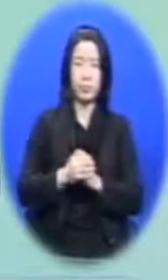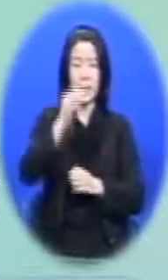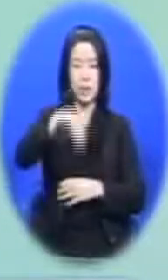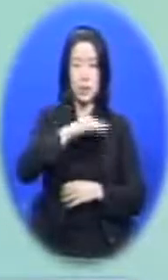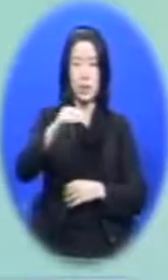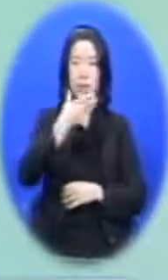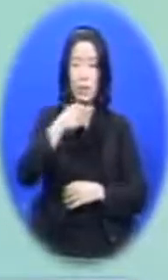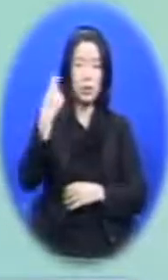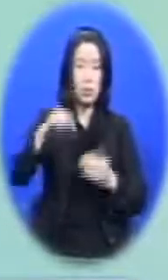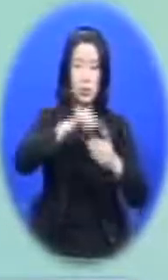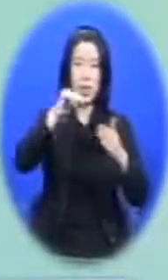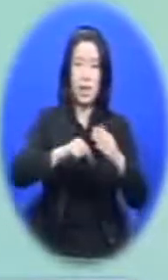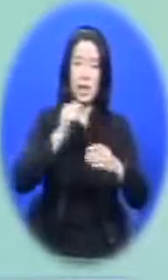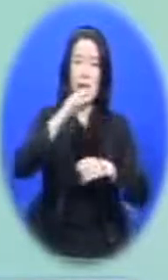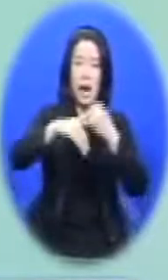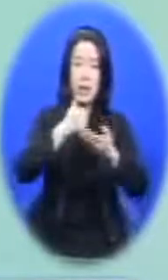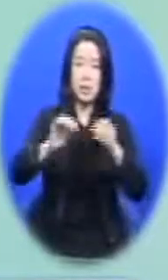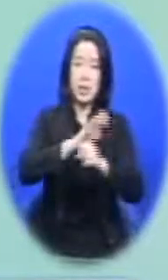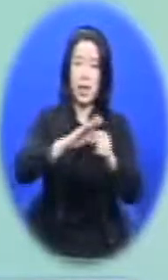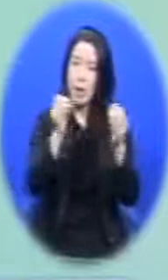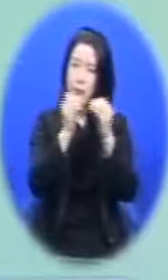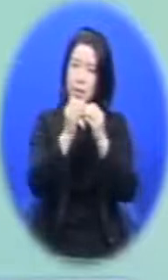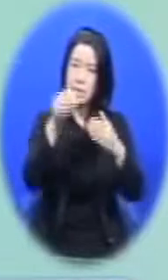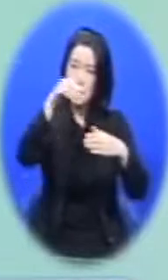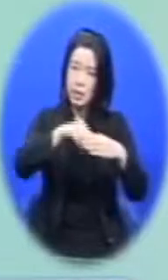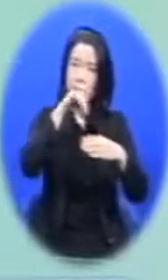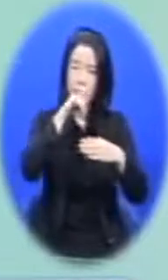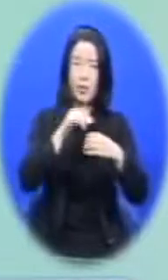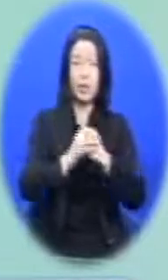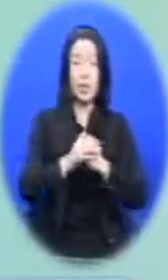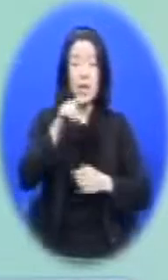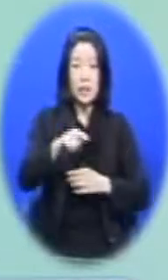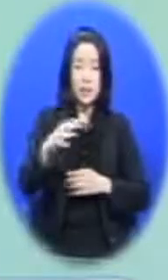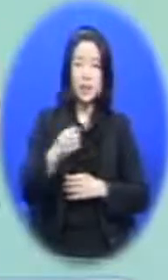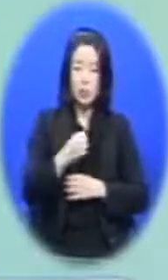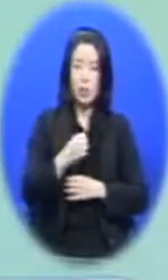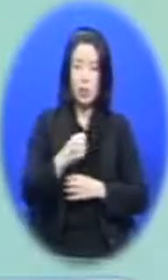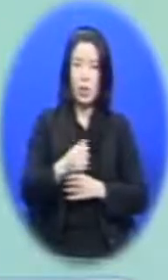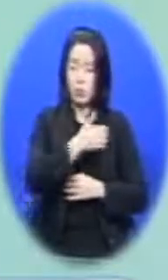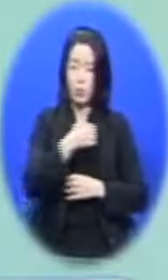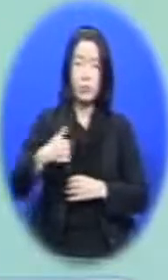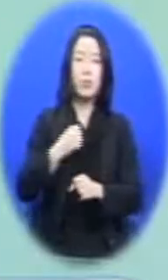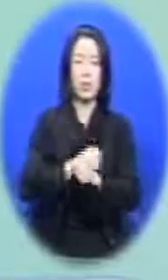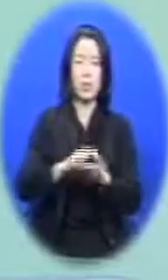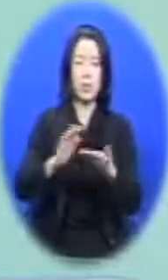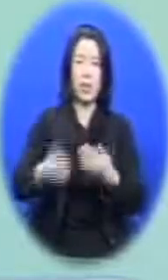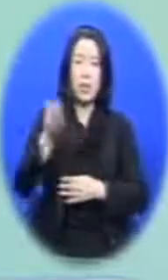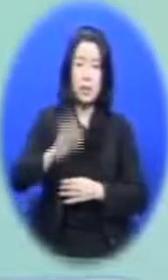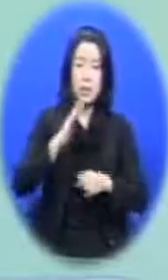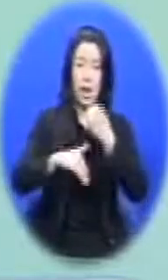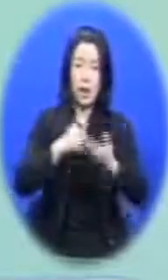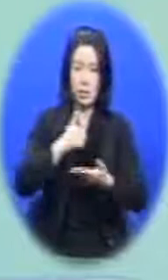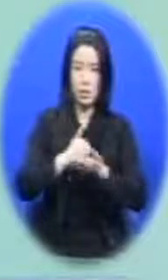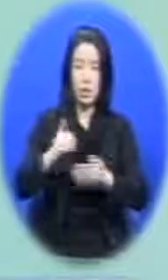십자가 복음 안에 하나님의 사랑의 메시지가 담겨져 있어요. 그것으로 사실은 충분합니다. 그런데